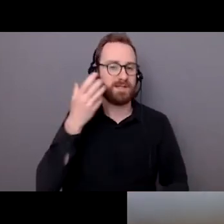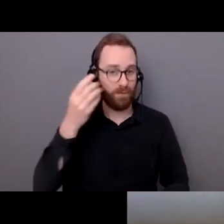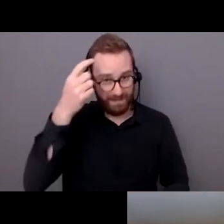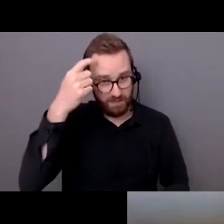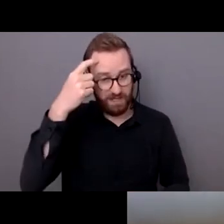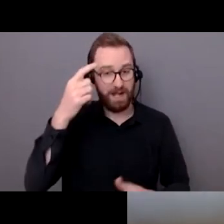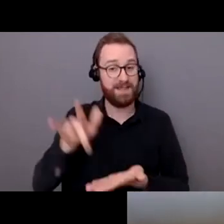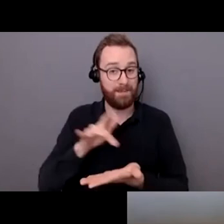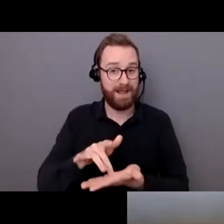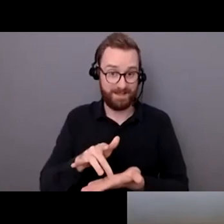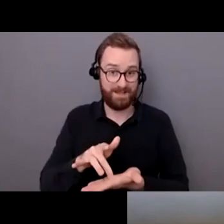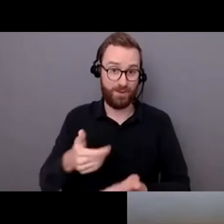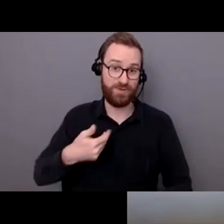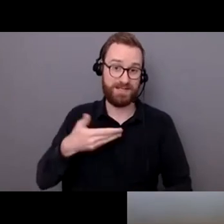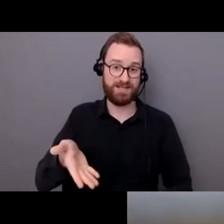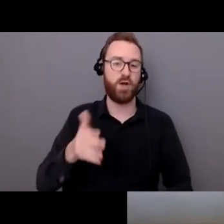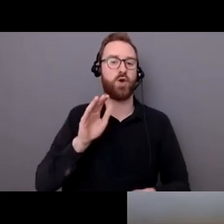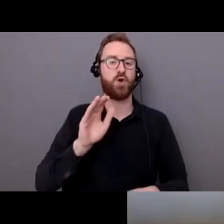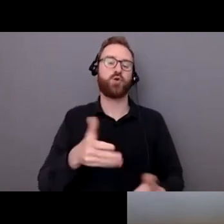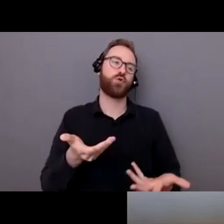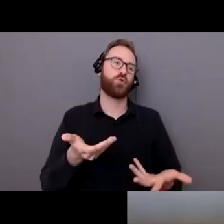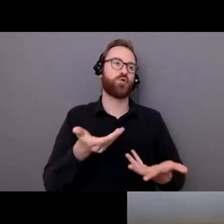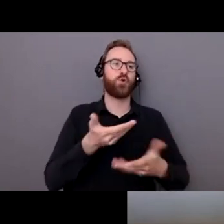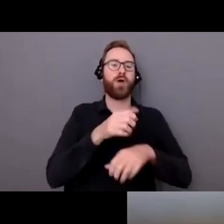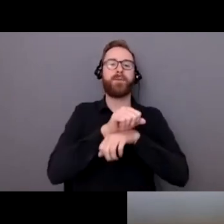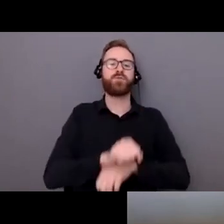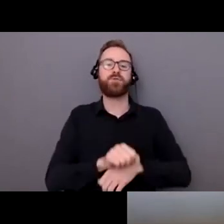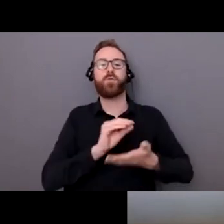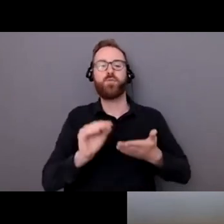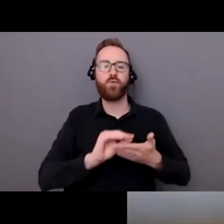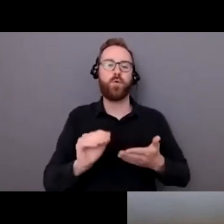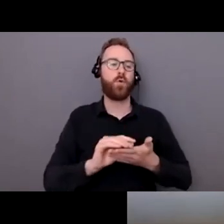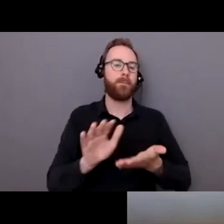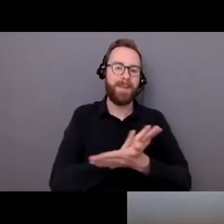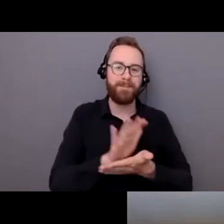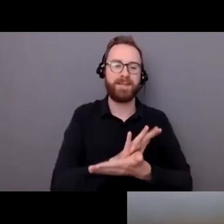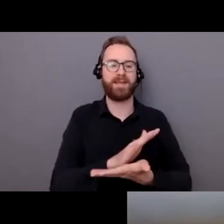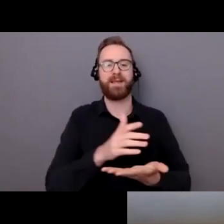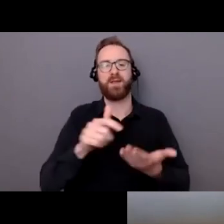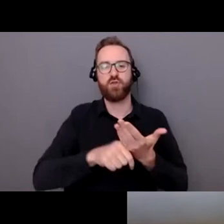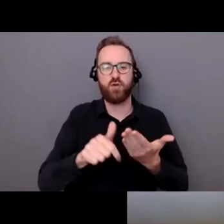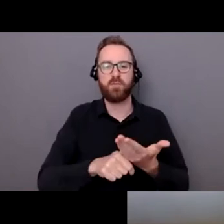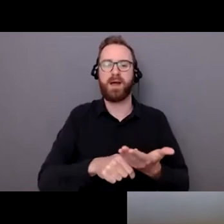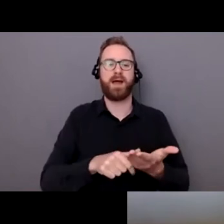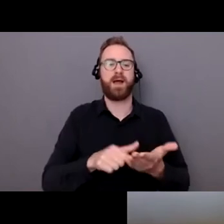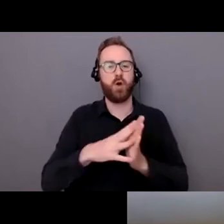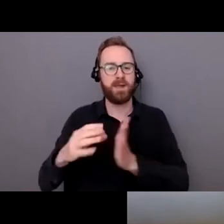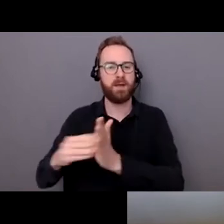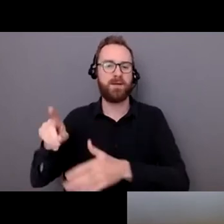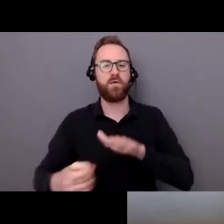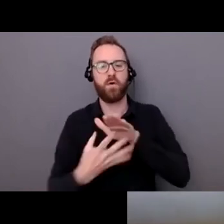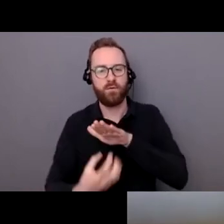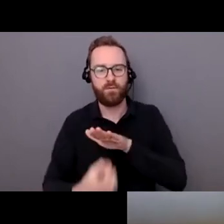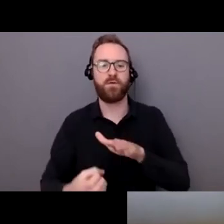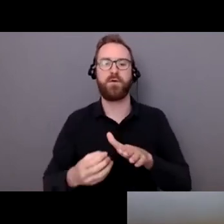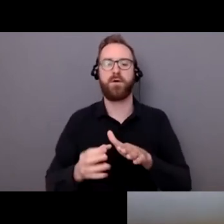beaucoup plus que la tradition qu'on avait d'un bureau, là, papier, puis documents, 4 copies, puis un photocopieur, puis un